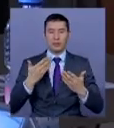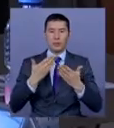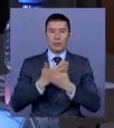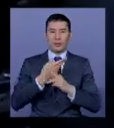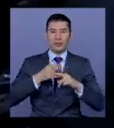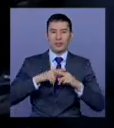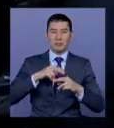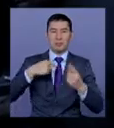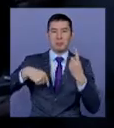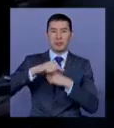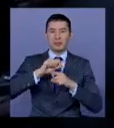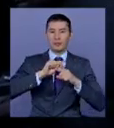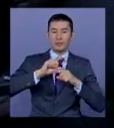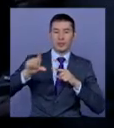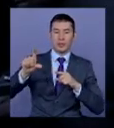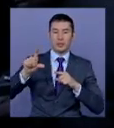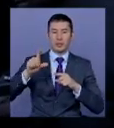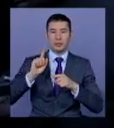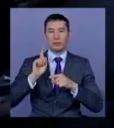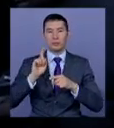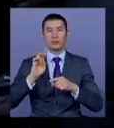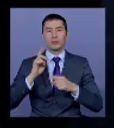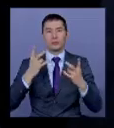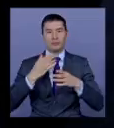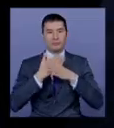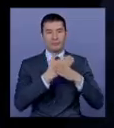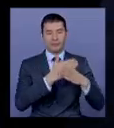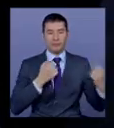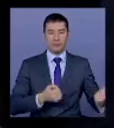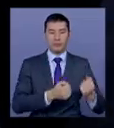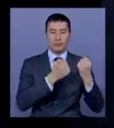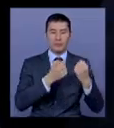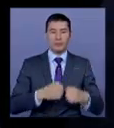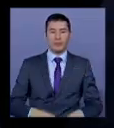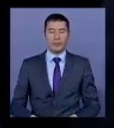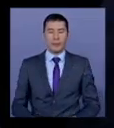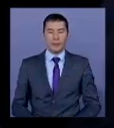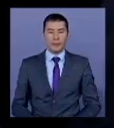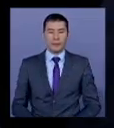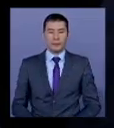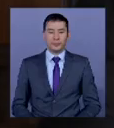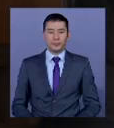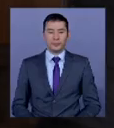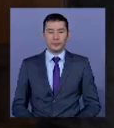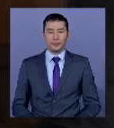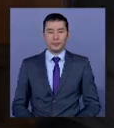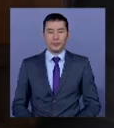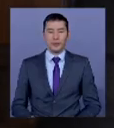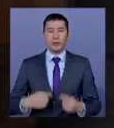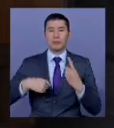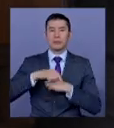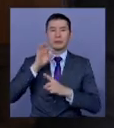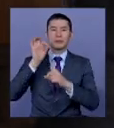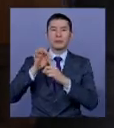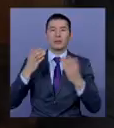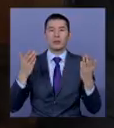қолдау көрсету. Бұл ретте тың бастамаларға басымдық беру туралы ұсыныс қоғамдық кеңес мүшелері тарапынан бірден қолдау тапты. Мақсатымыз